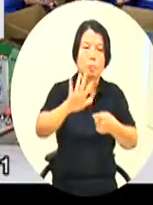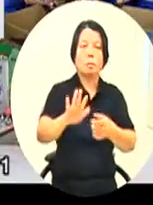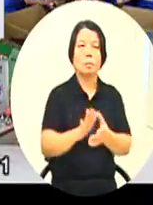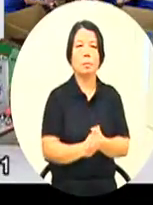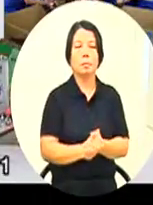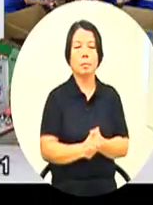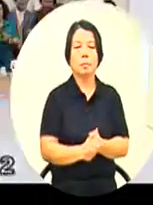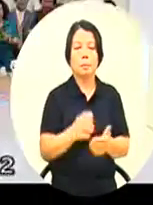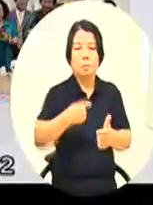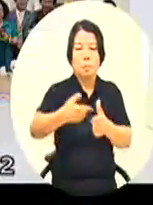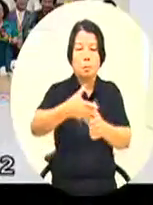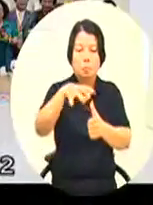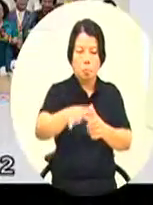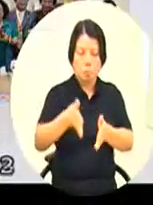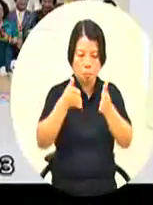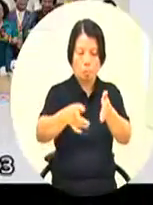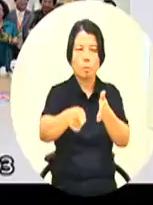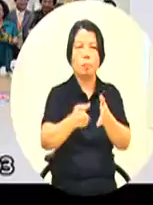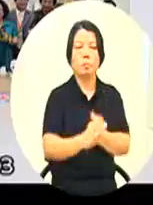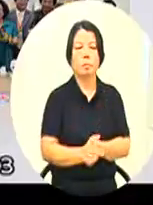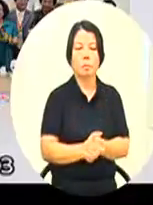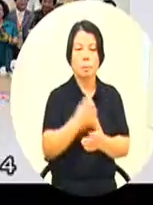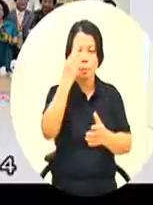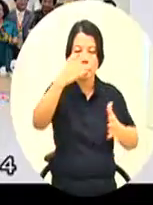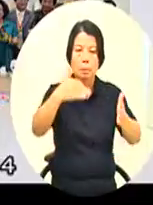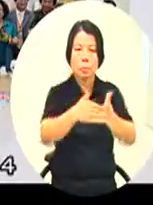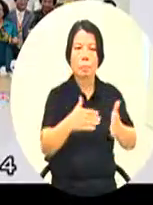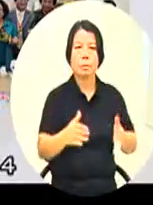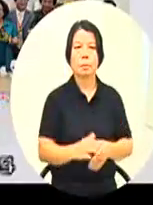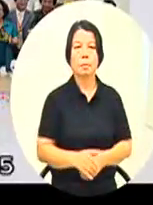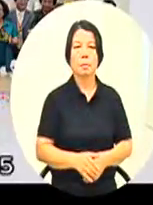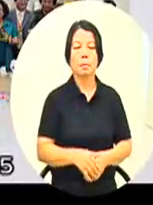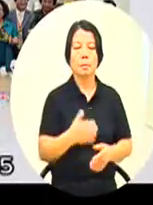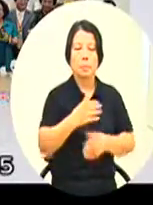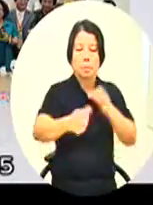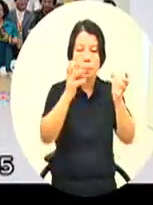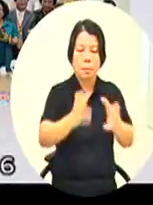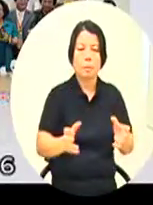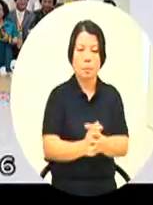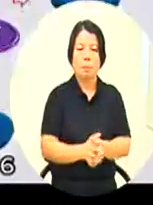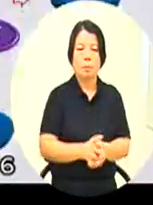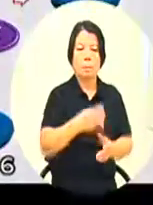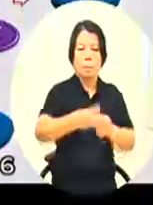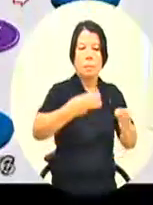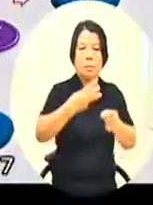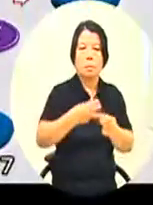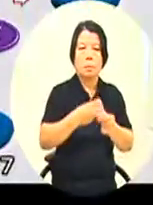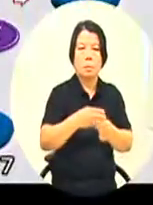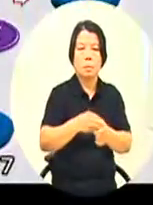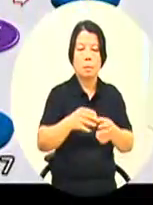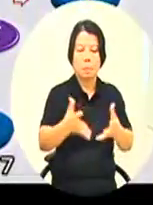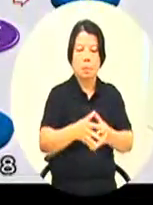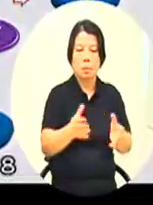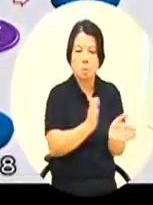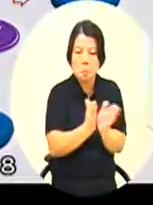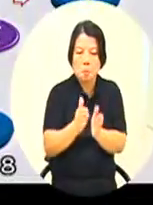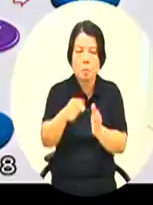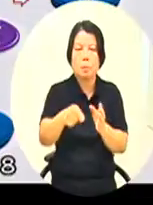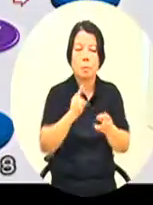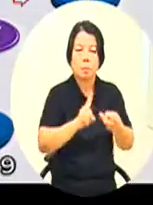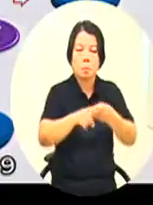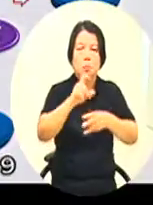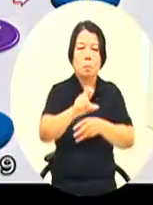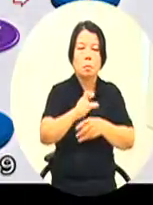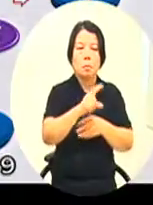的教育。那各位可以看到，我们在这个成立了一个叫做三年布局的一个主体啊，这个主体是